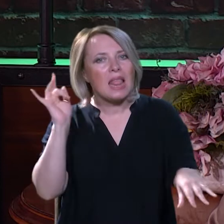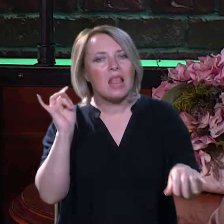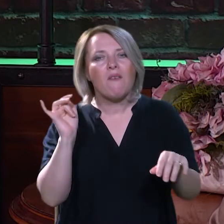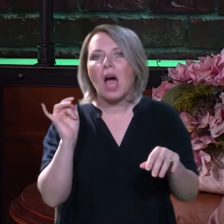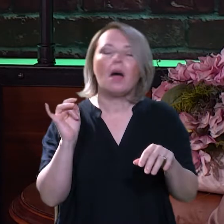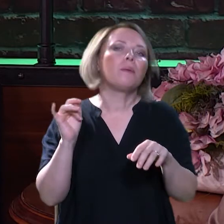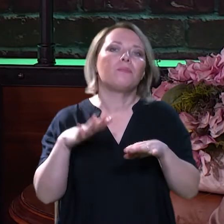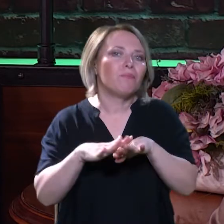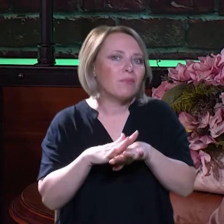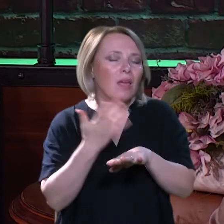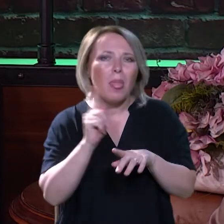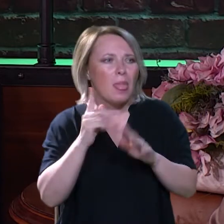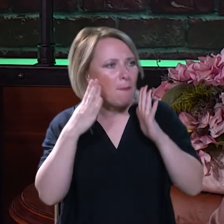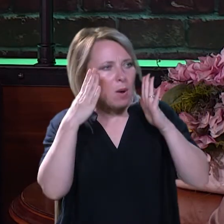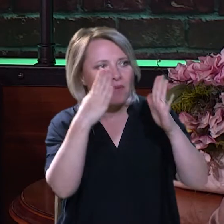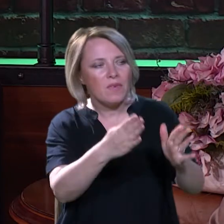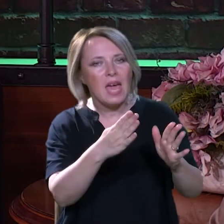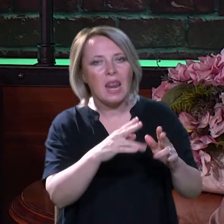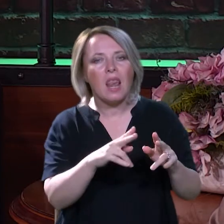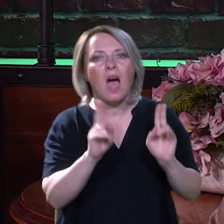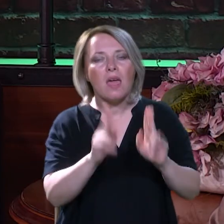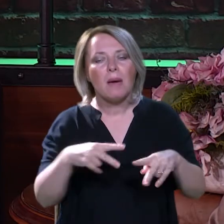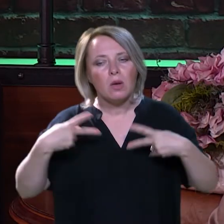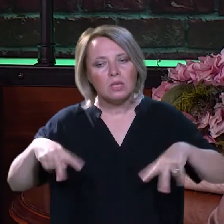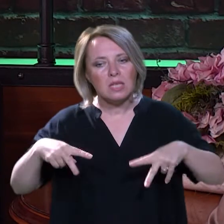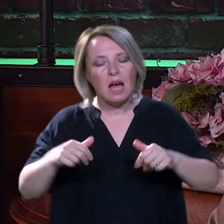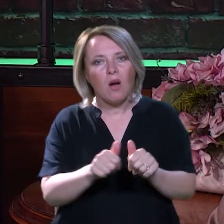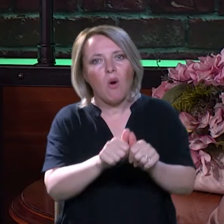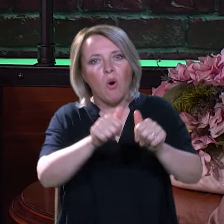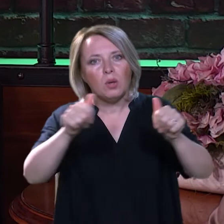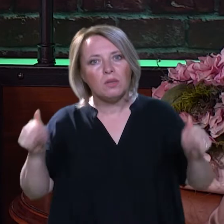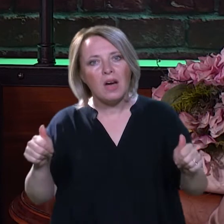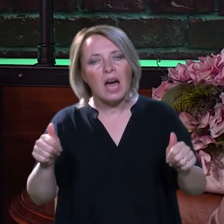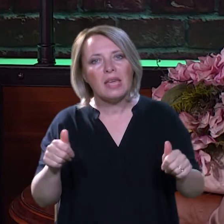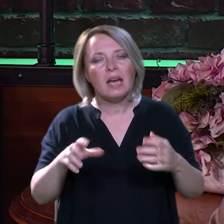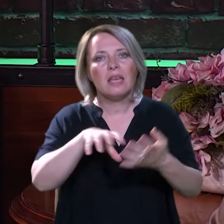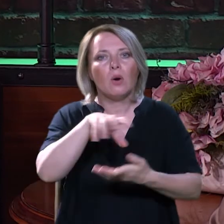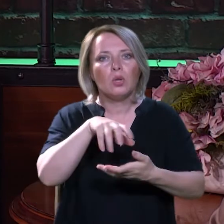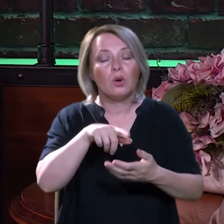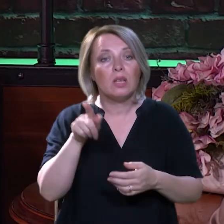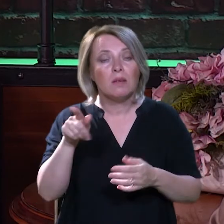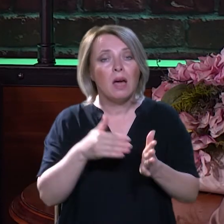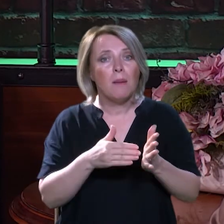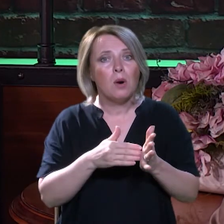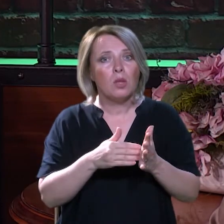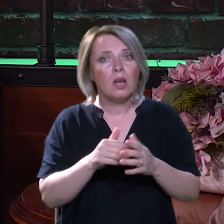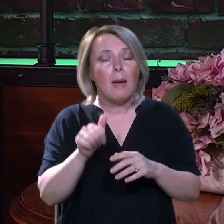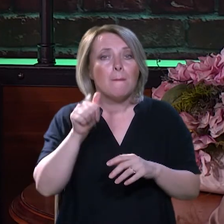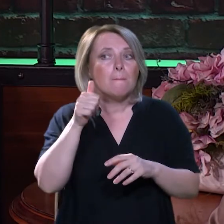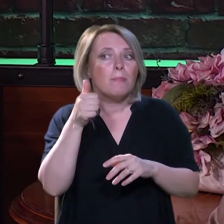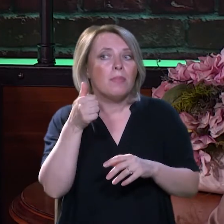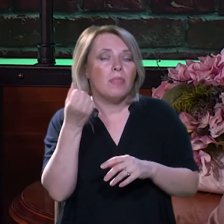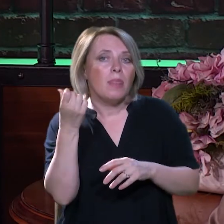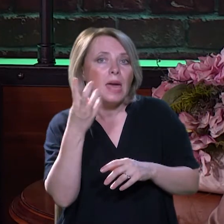senzibilno osjetljiva, nepovjerljiva, imaju strah od odvajanja od roditelja, teško se upuštaju u nove situacije. Dakle, njima je potrebno prvo